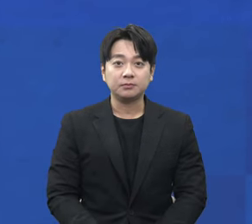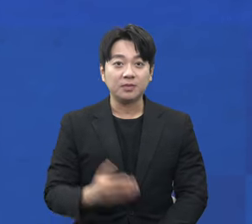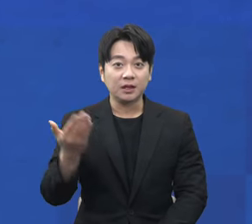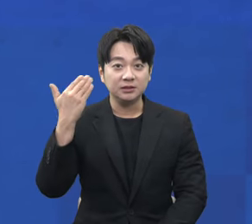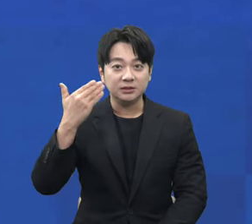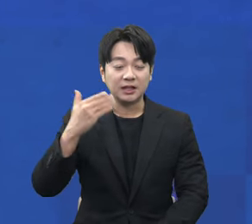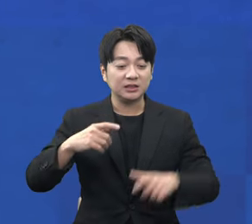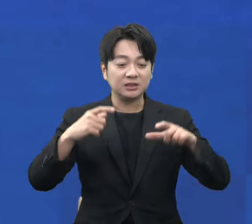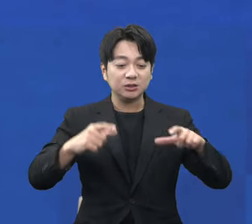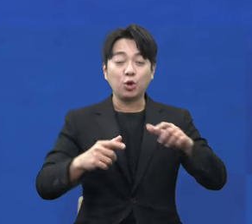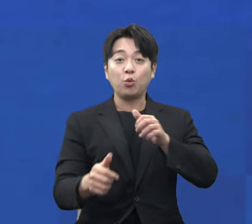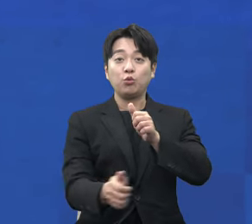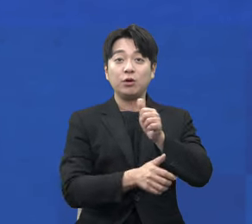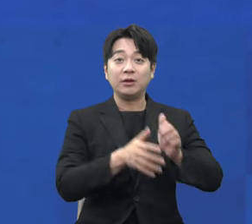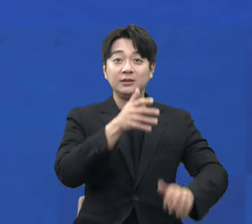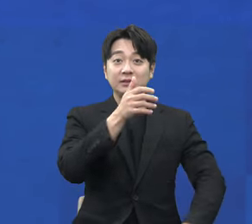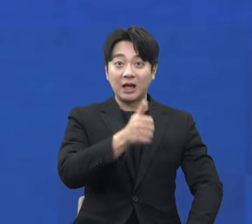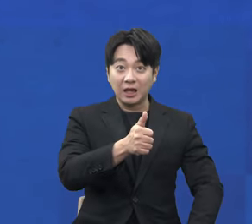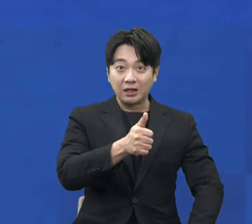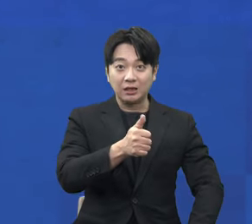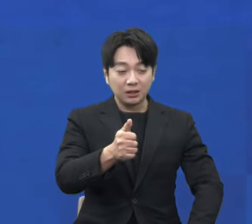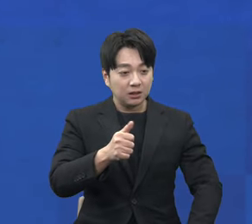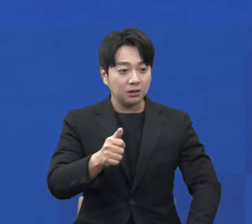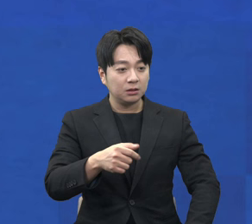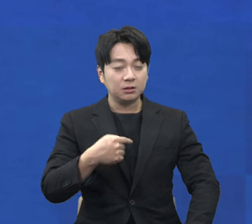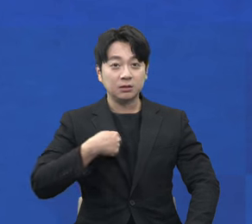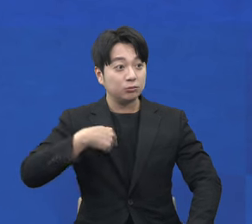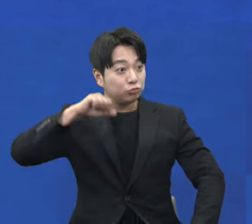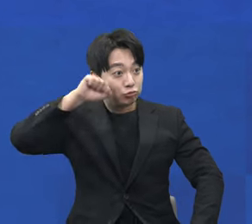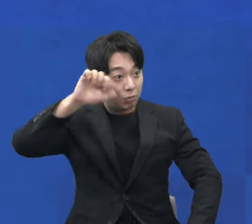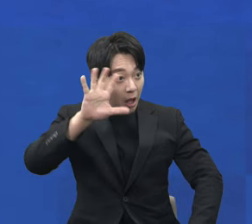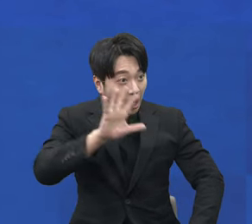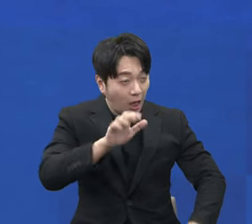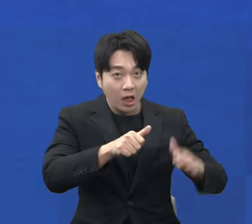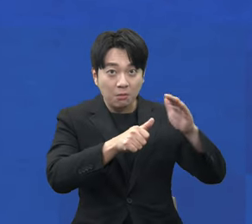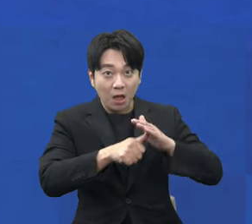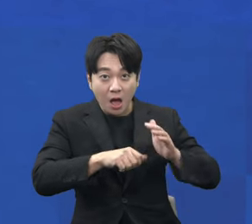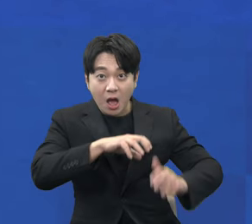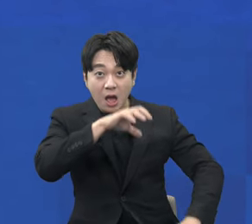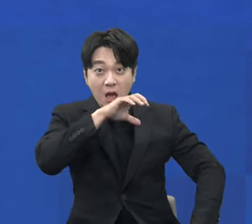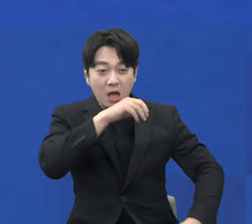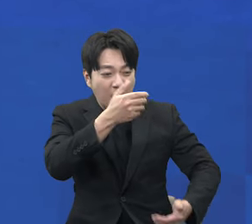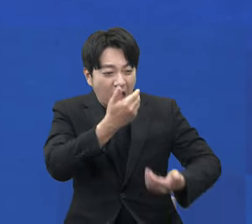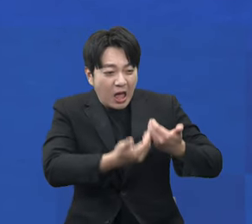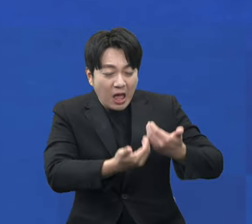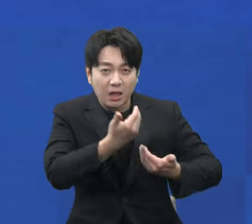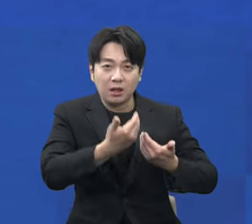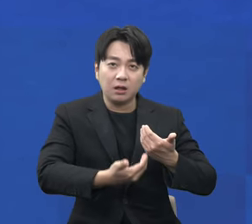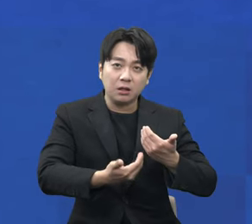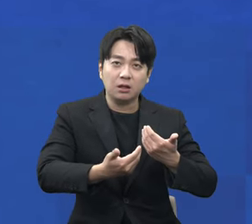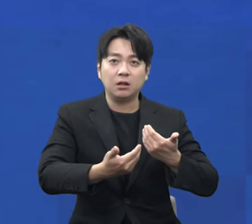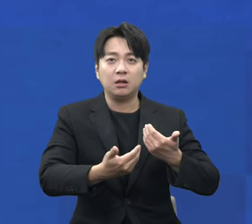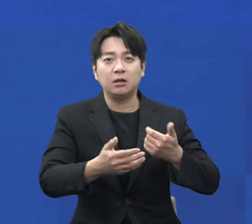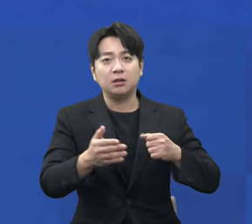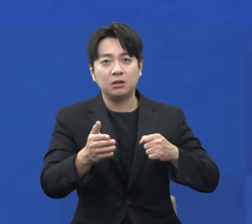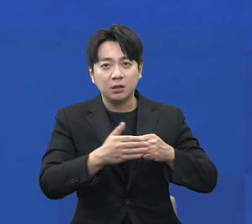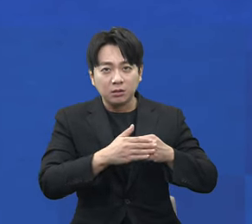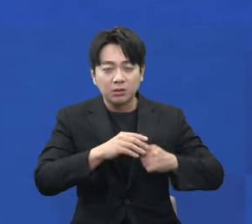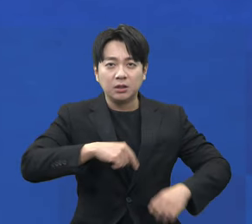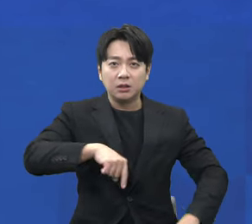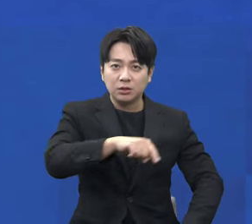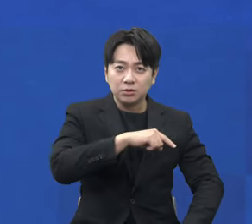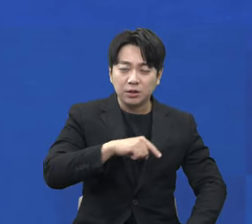지역위원장의 공천 불만에 대한 탈당 그리고 당원들의 분열과 혼란 그리고 여당 중진 거물인